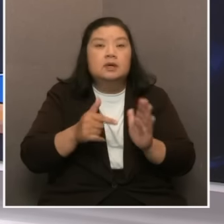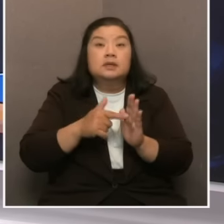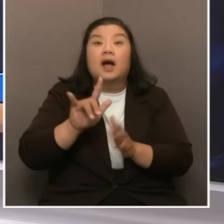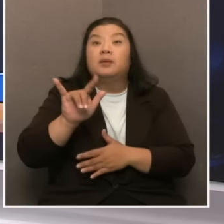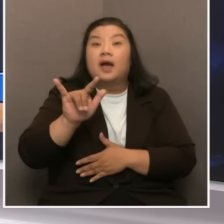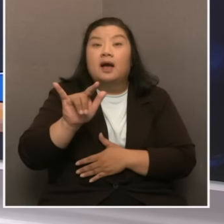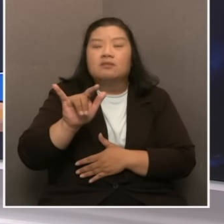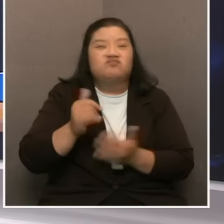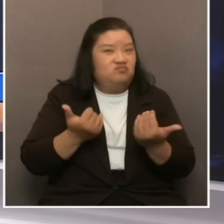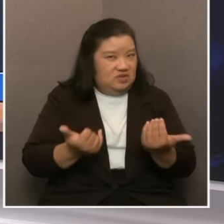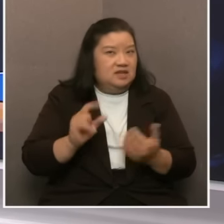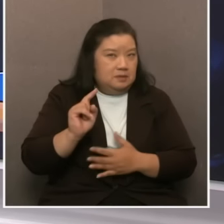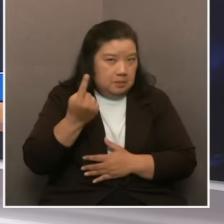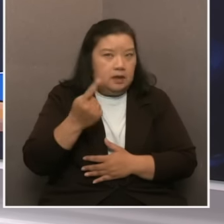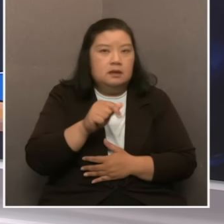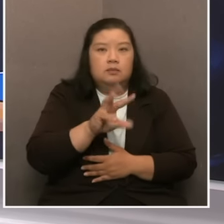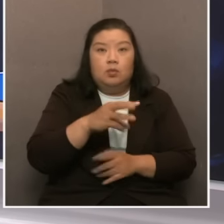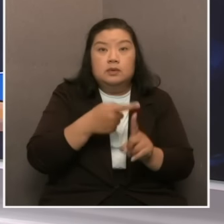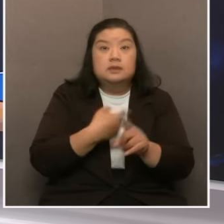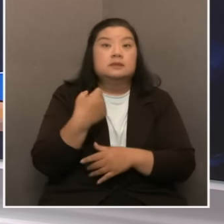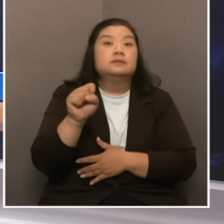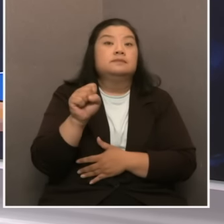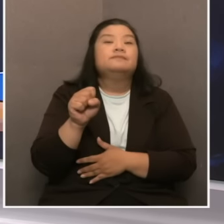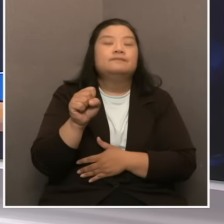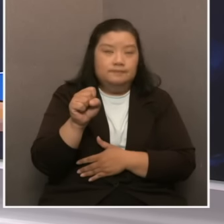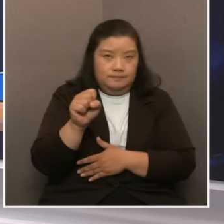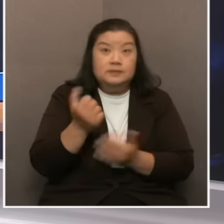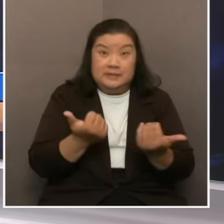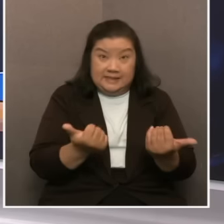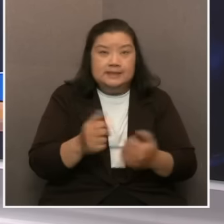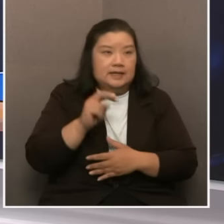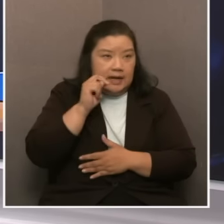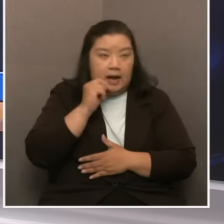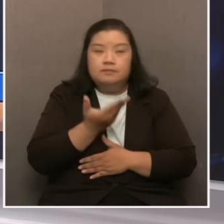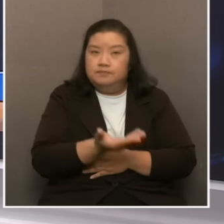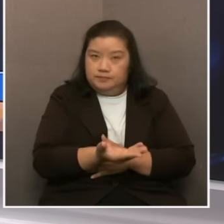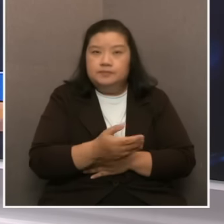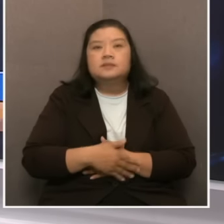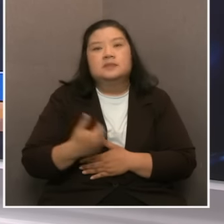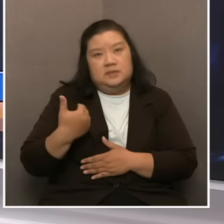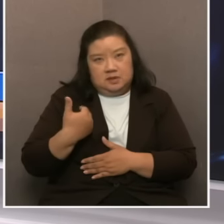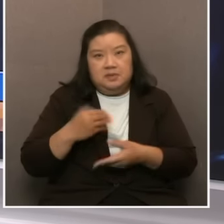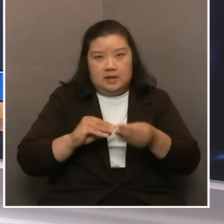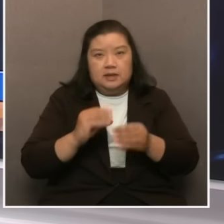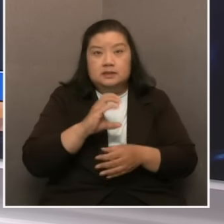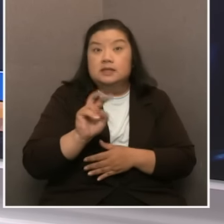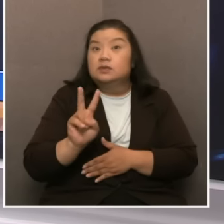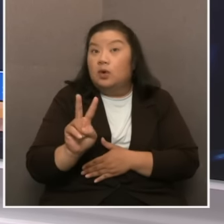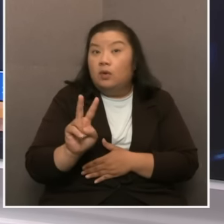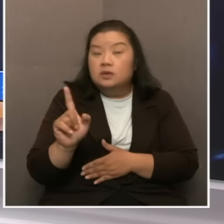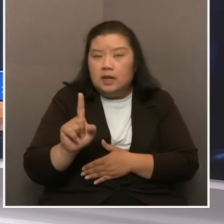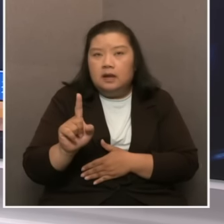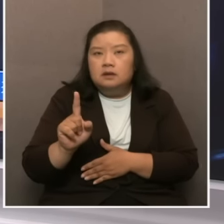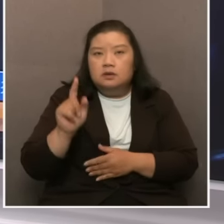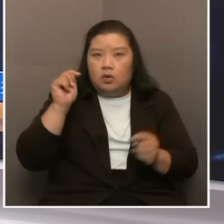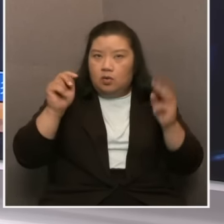มูกัวันนี้เลย 26 ตุลาคมปริมาณน้ำที่ไหลผ่านที่สถานี 42 อำเภอเมืองจังหวดนครสวั